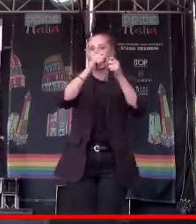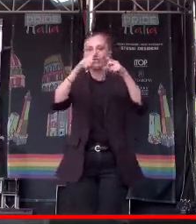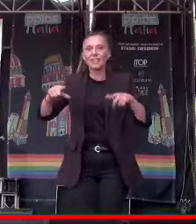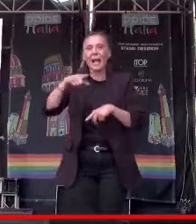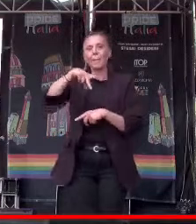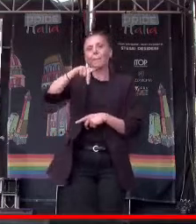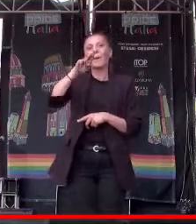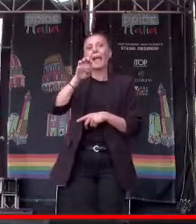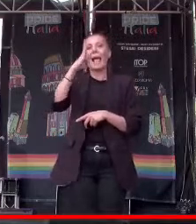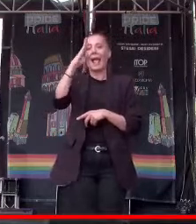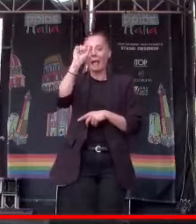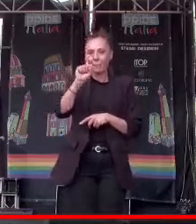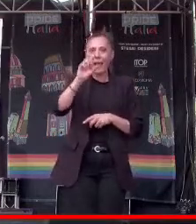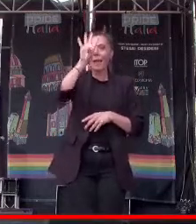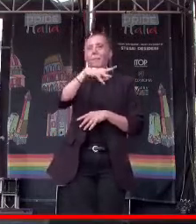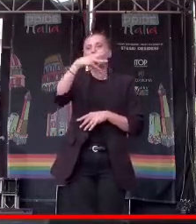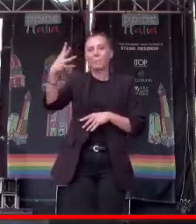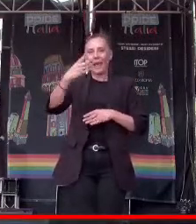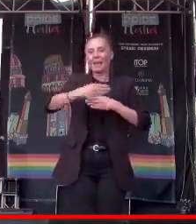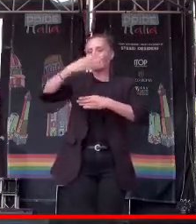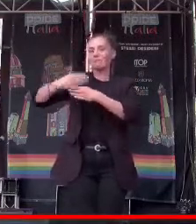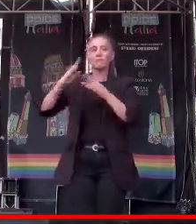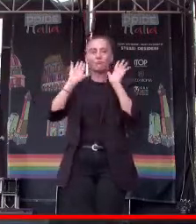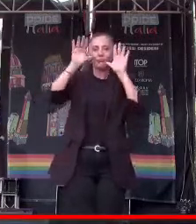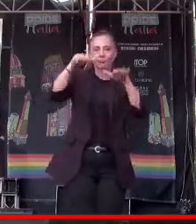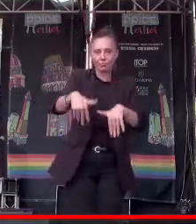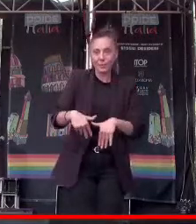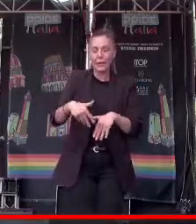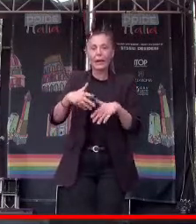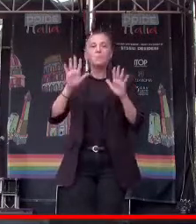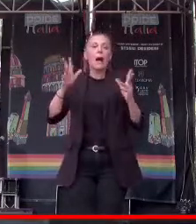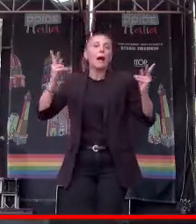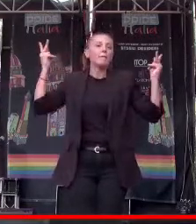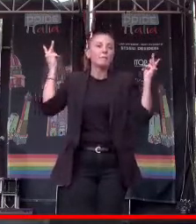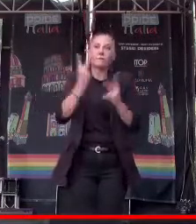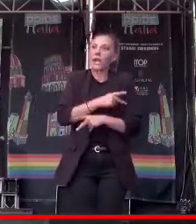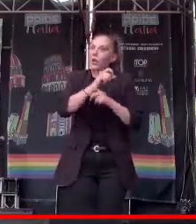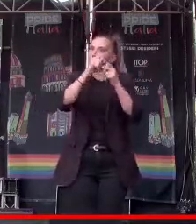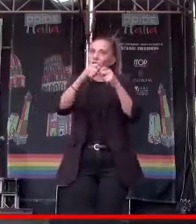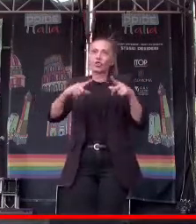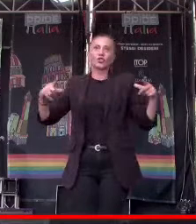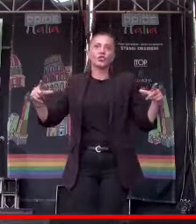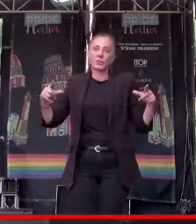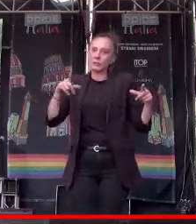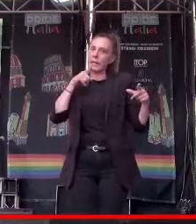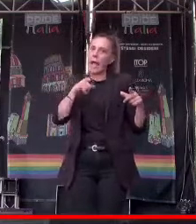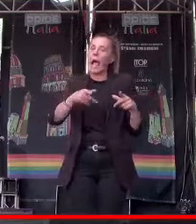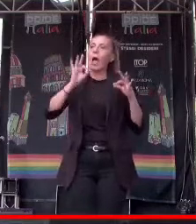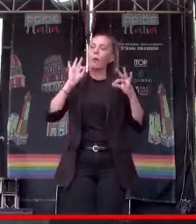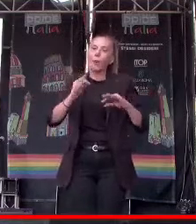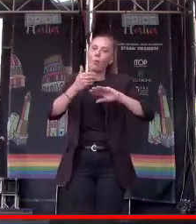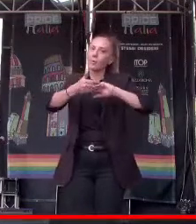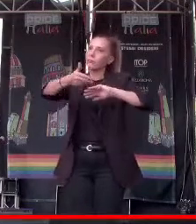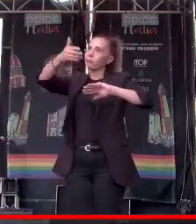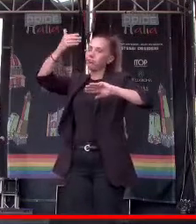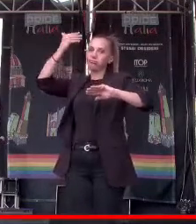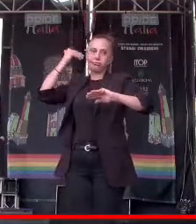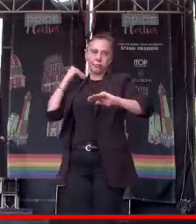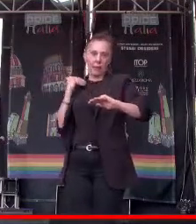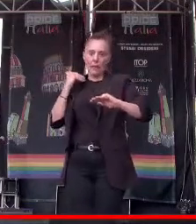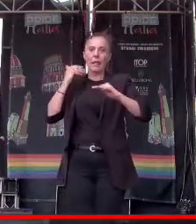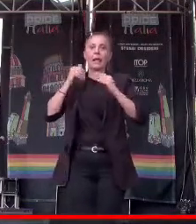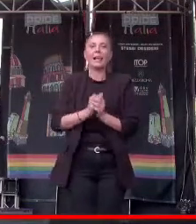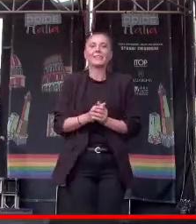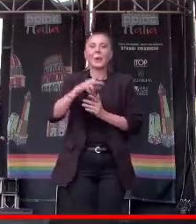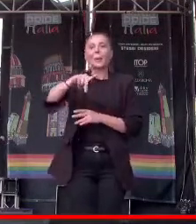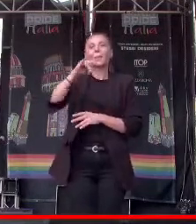i piani di abbattimento delle barriere architettoniche. Nonostante ciò, ancora le città sono molto molto indietro, e allora PIU,